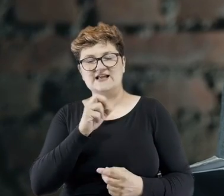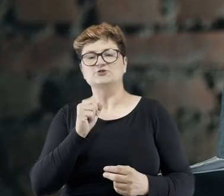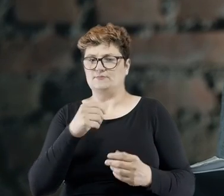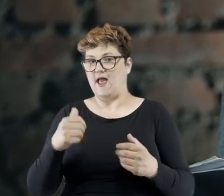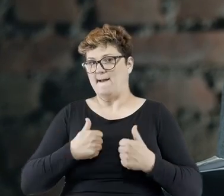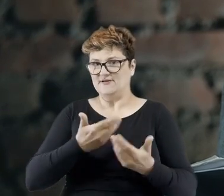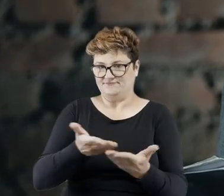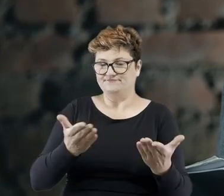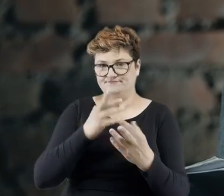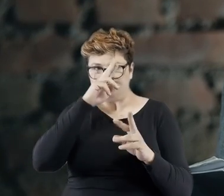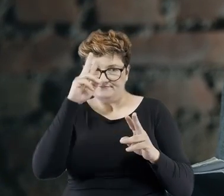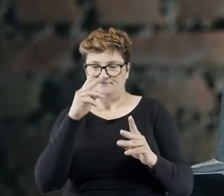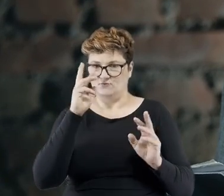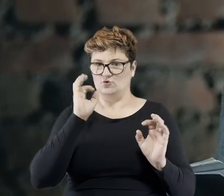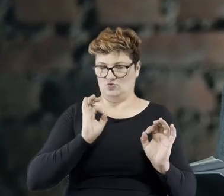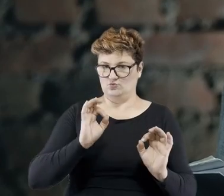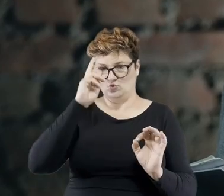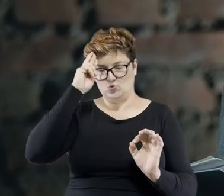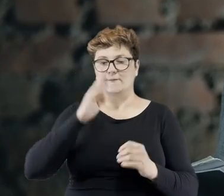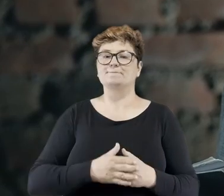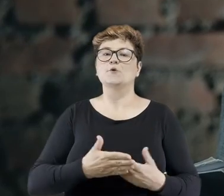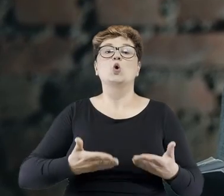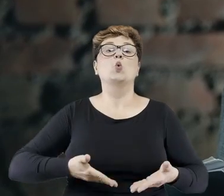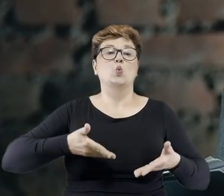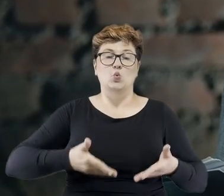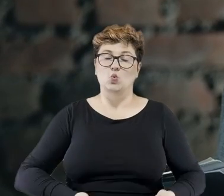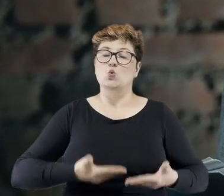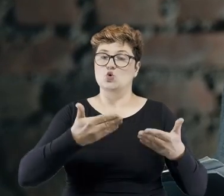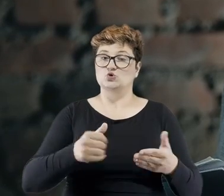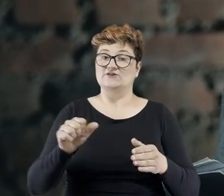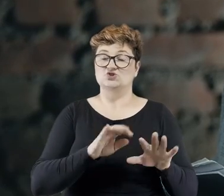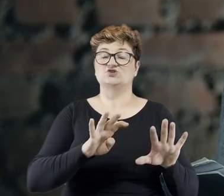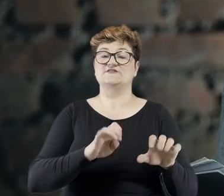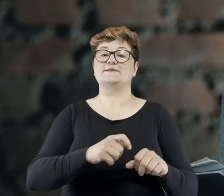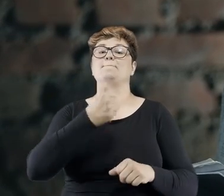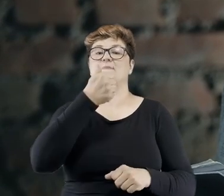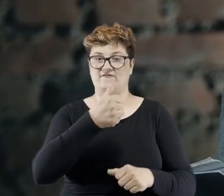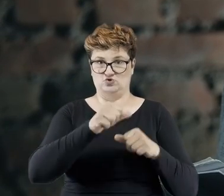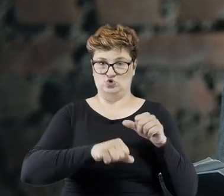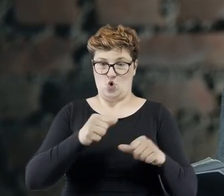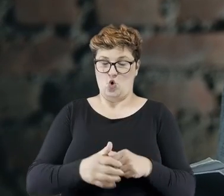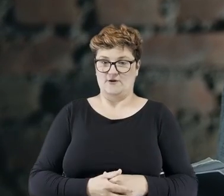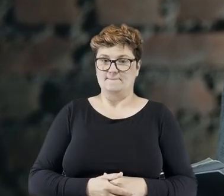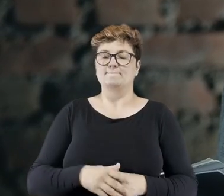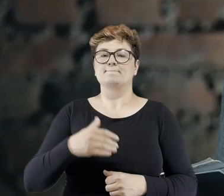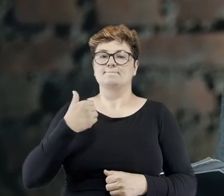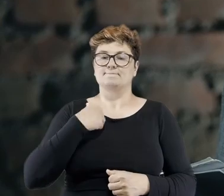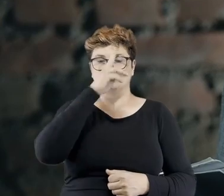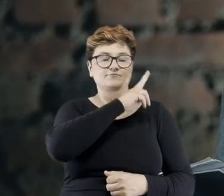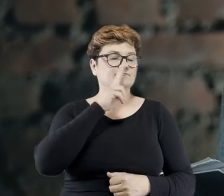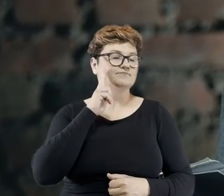ją zlokalizować i zobaczyć, jak to wszystko wyglądało. Ona urodziła się w 1901 roku jako